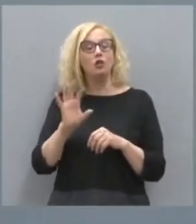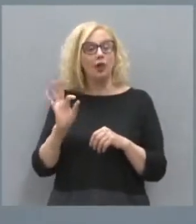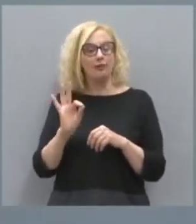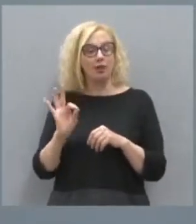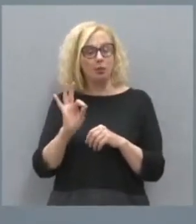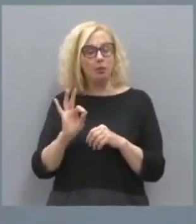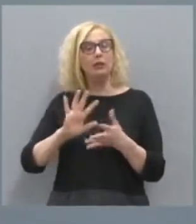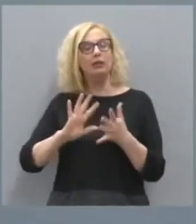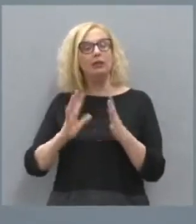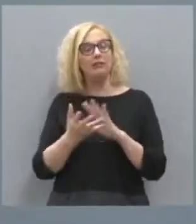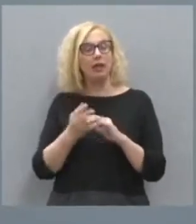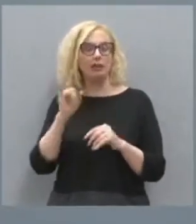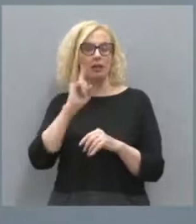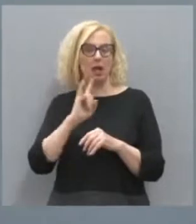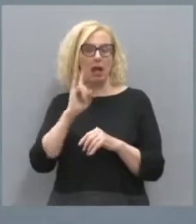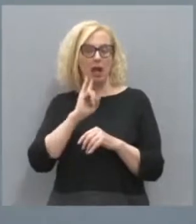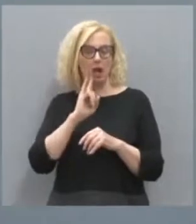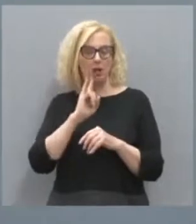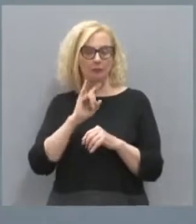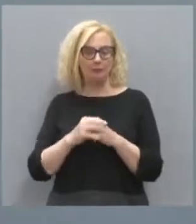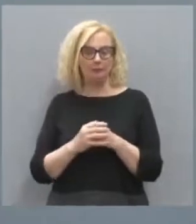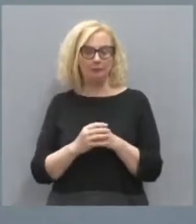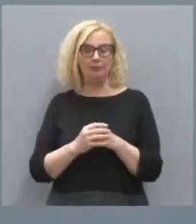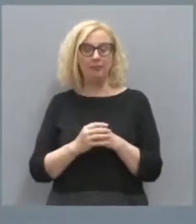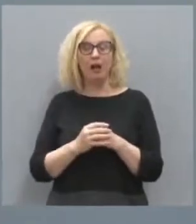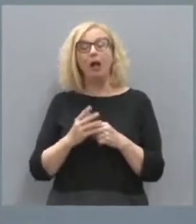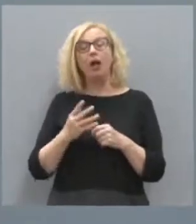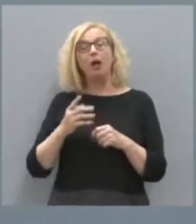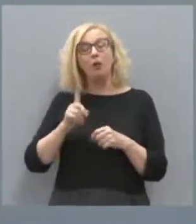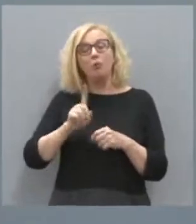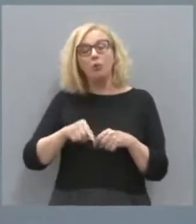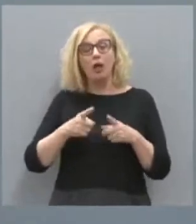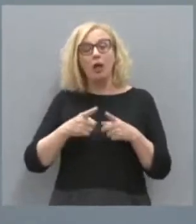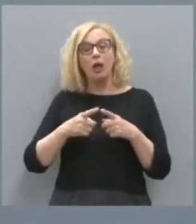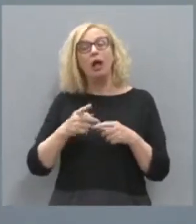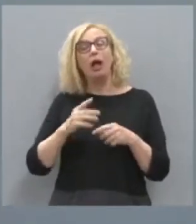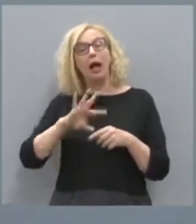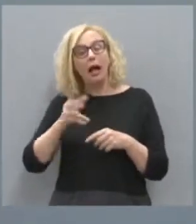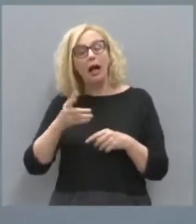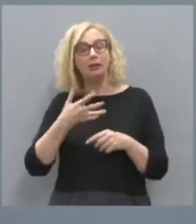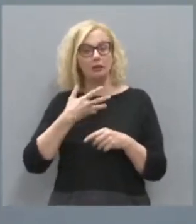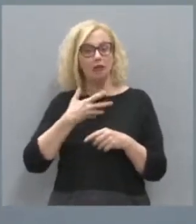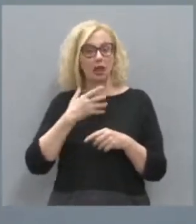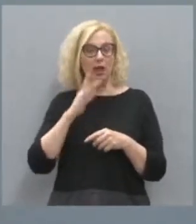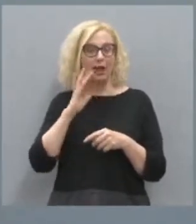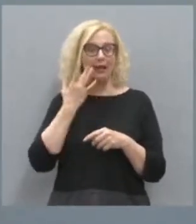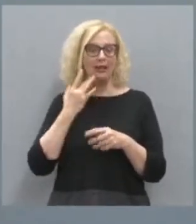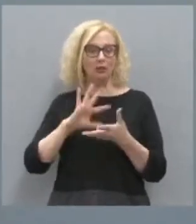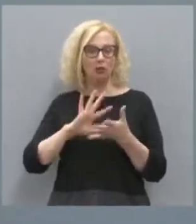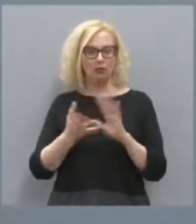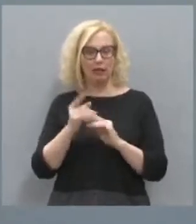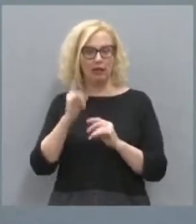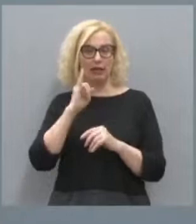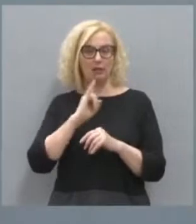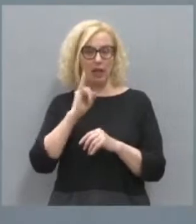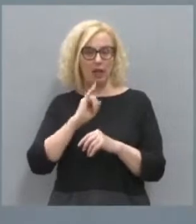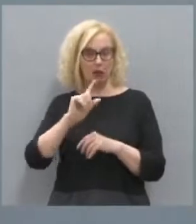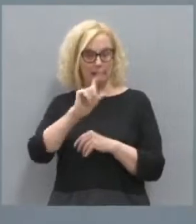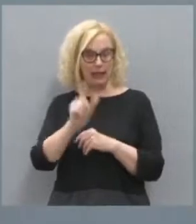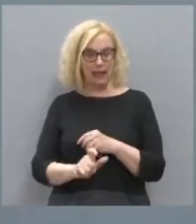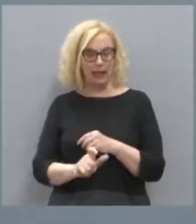in zona gialla il rischio di zona gialla c'è anche per altri territori italiani